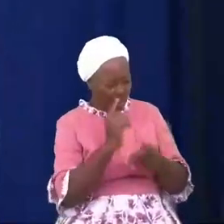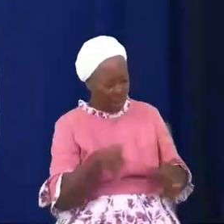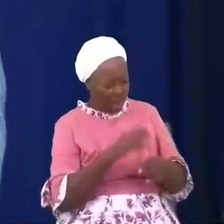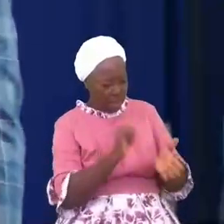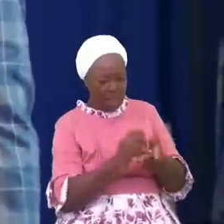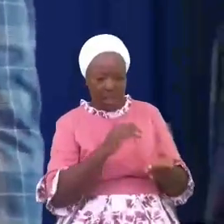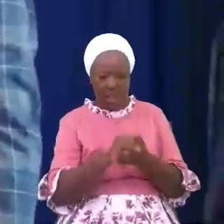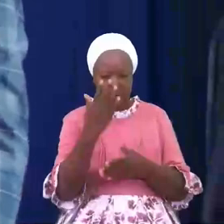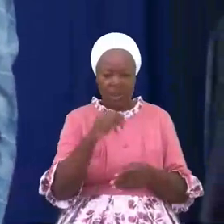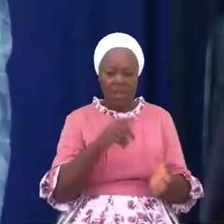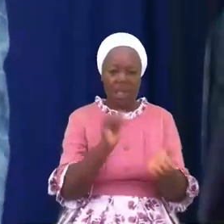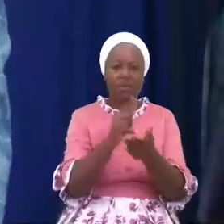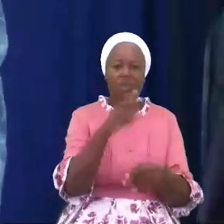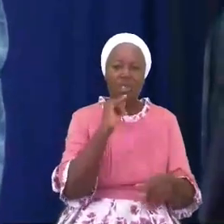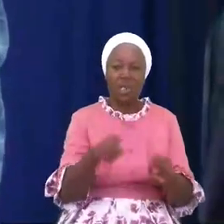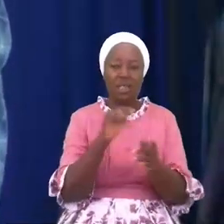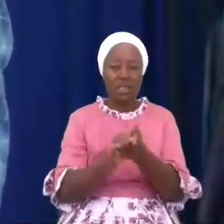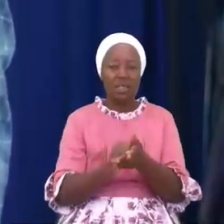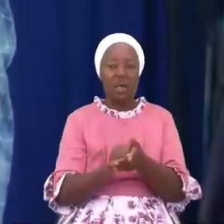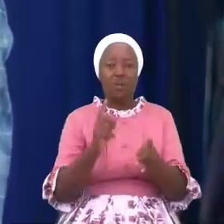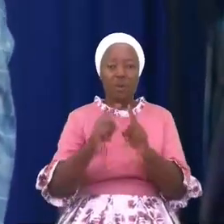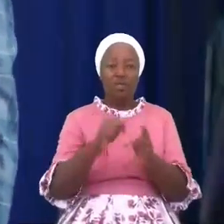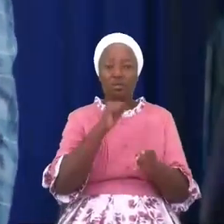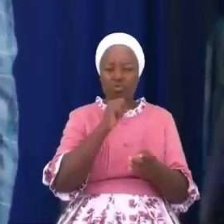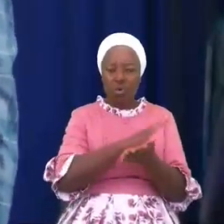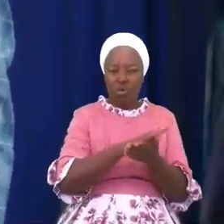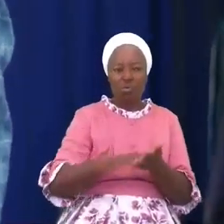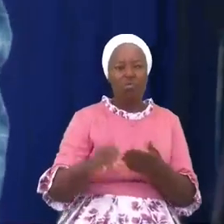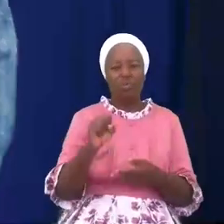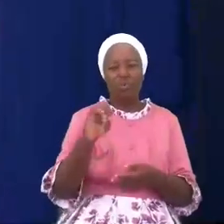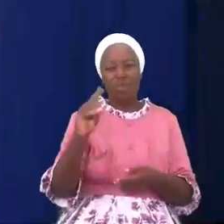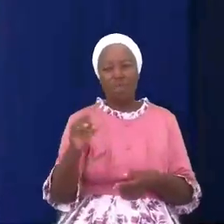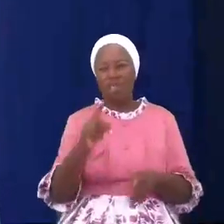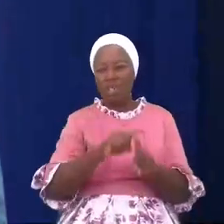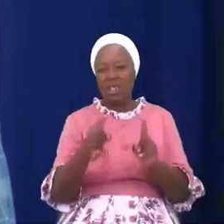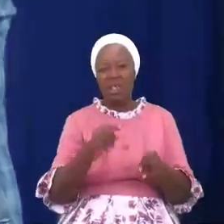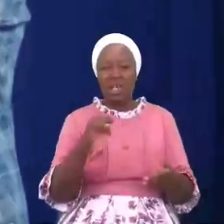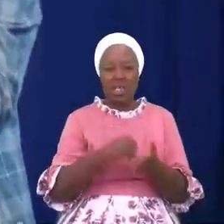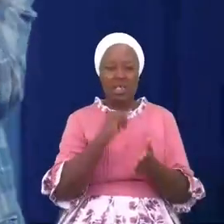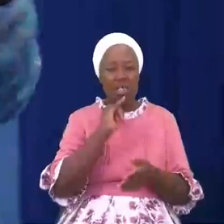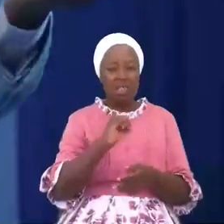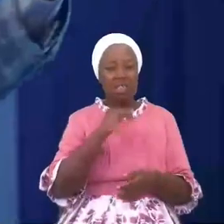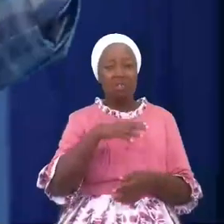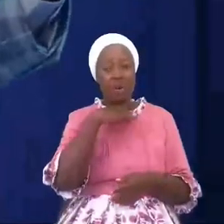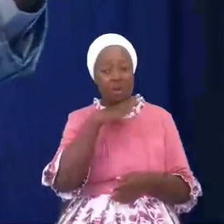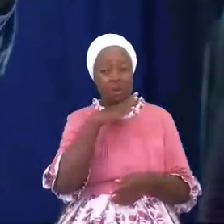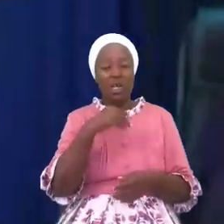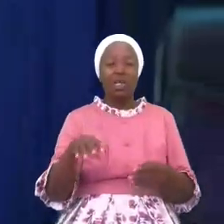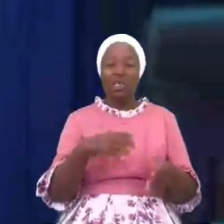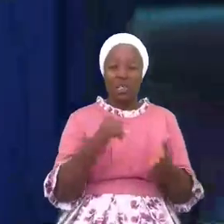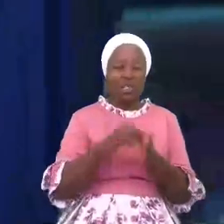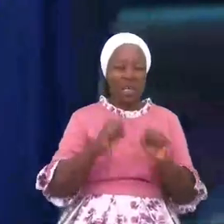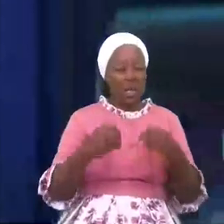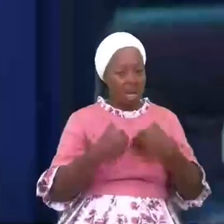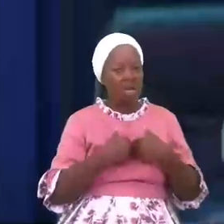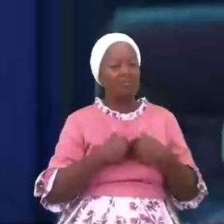comme ça. C'est une semence incorruptible, c'est corruptible, ça peut avoir de la maladie, ça peut avoir des gènes, ça